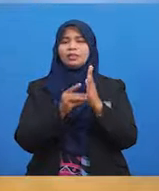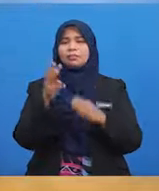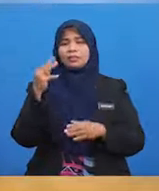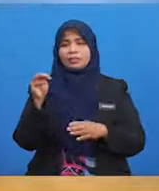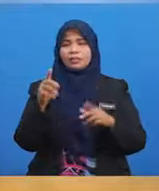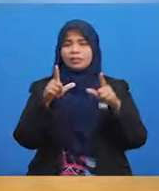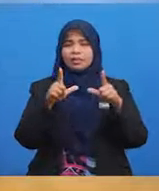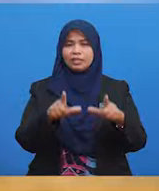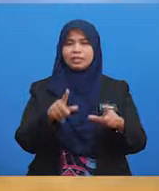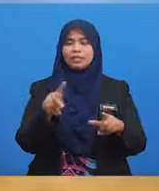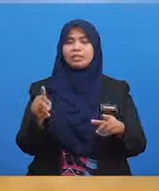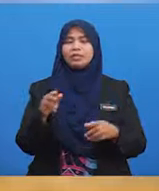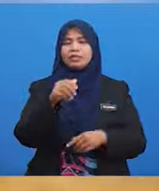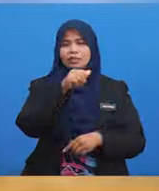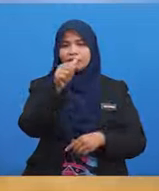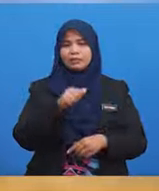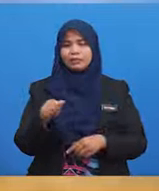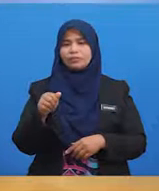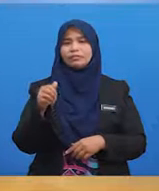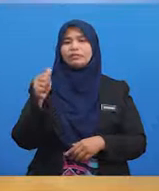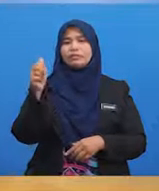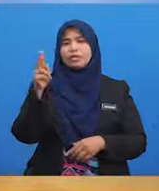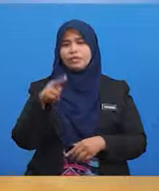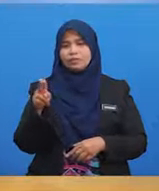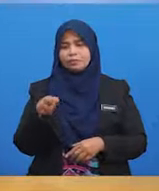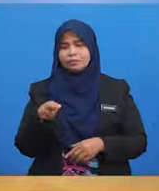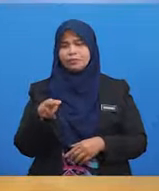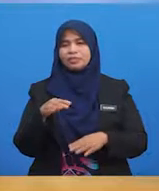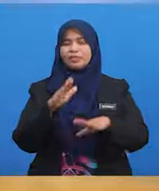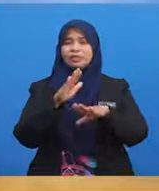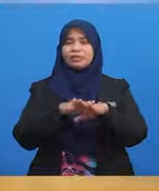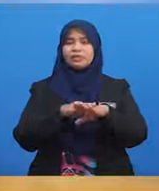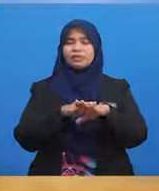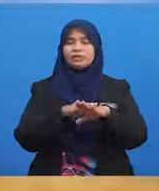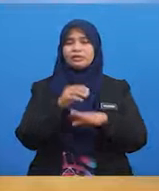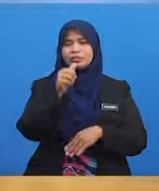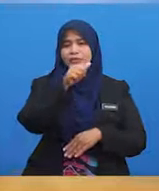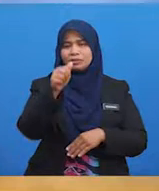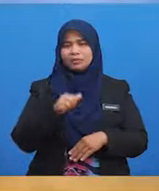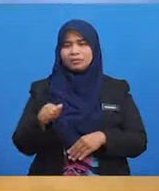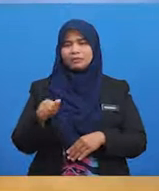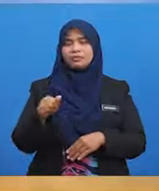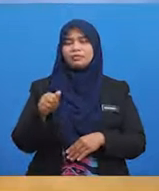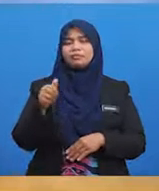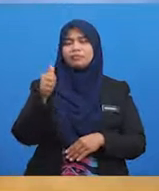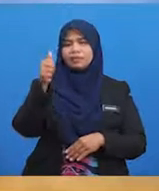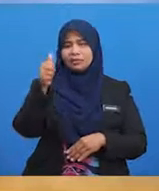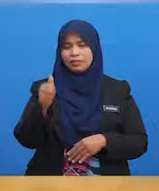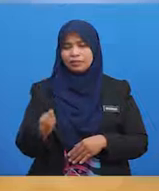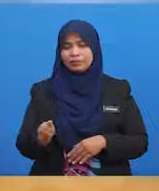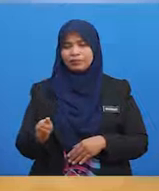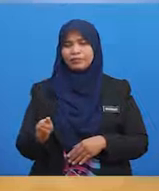letakkan huruf hamzah di atas huruf alif. Tanpa huruf